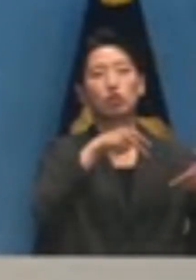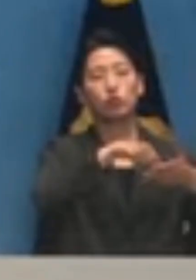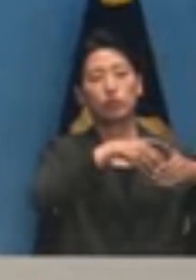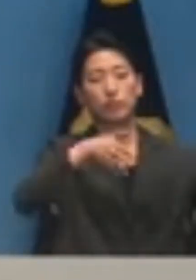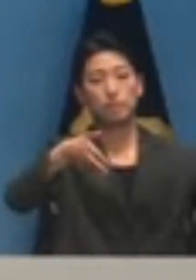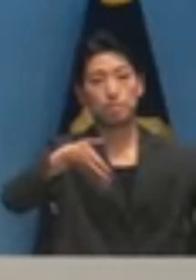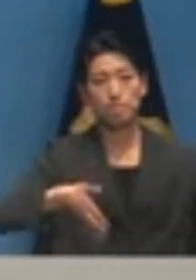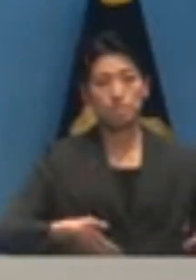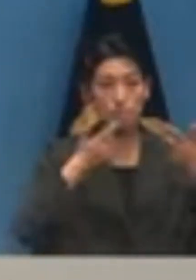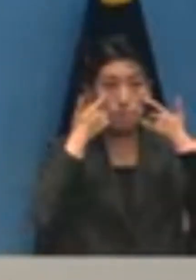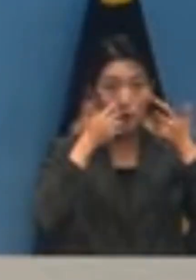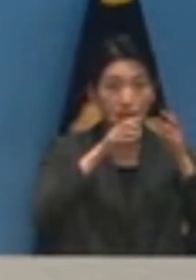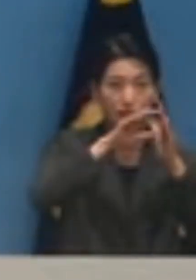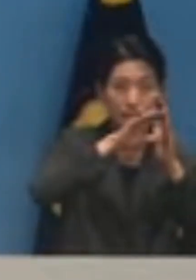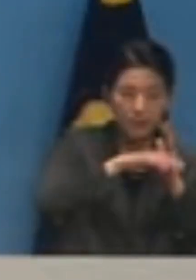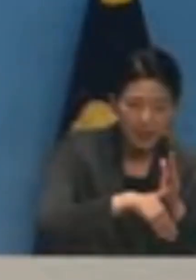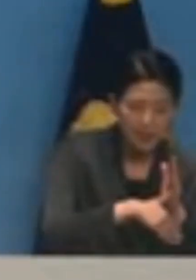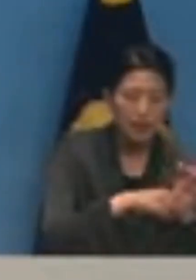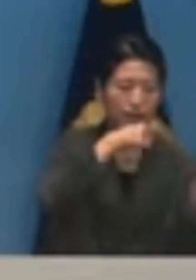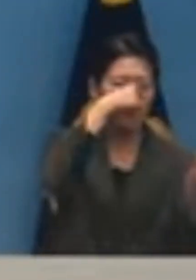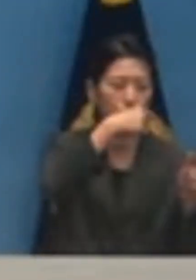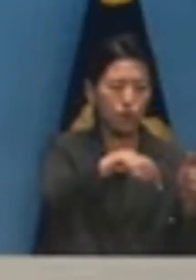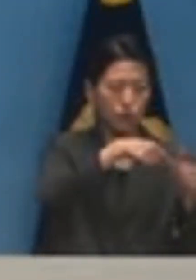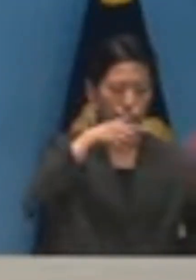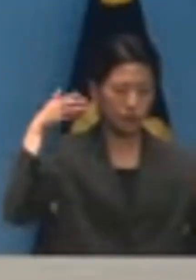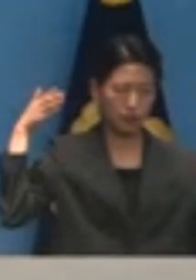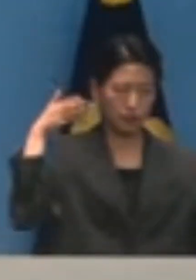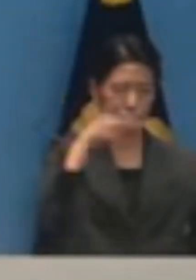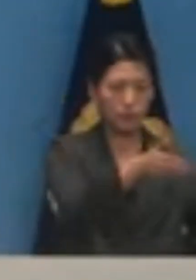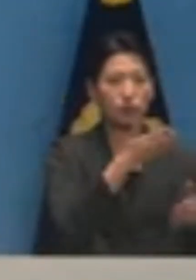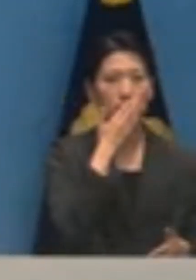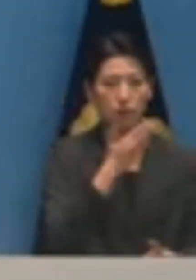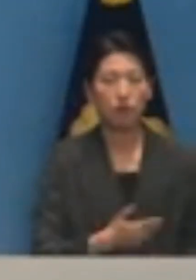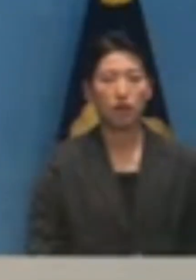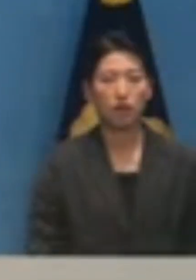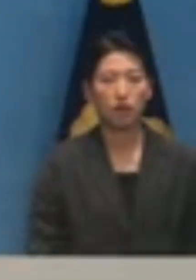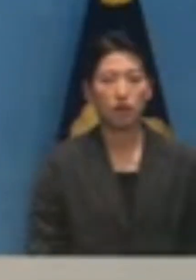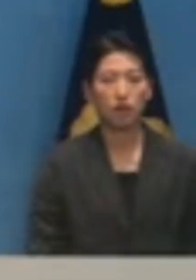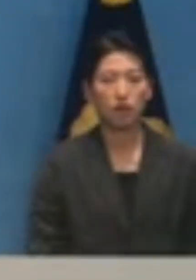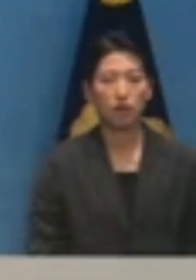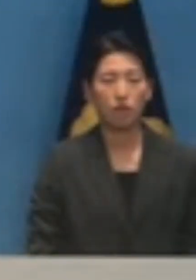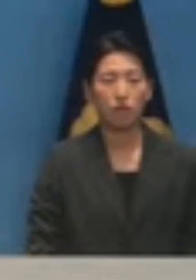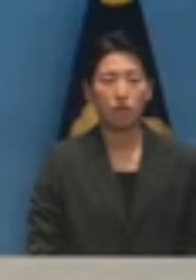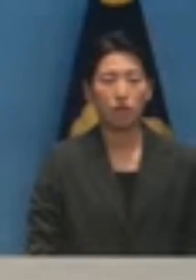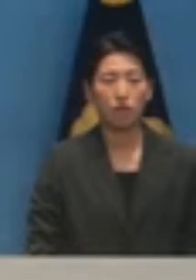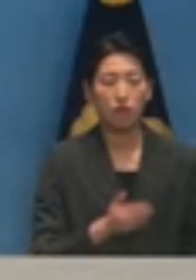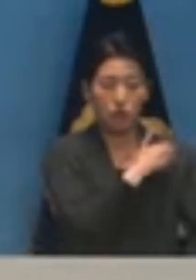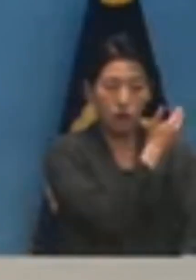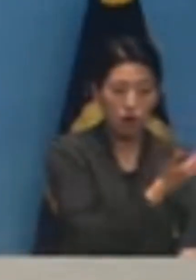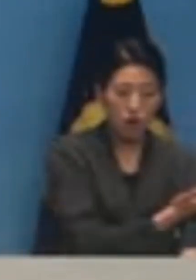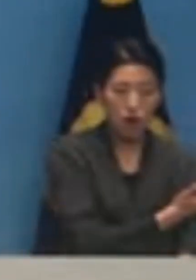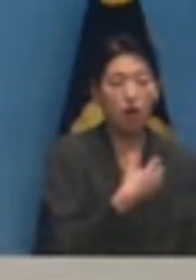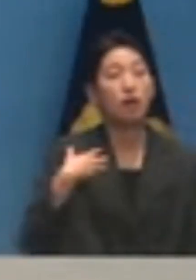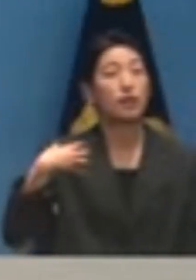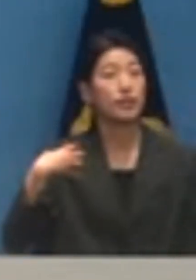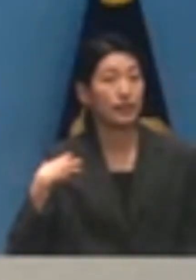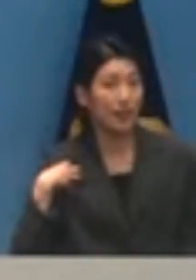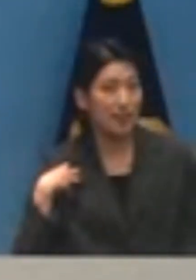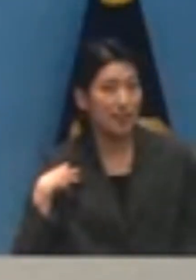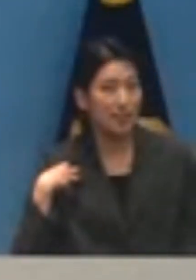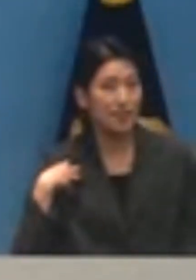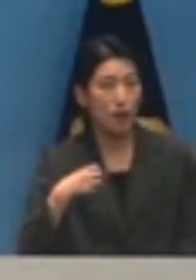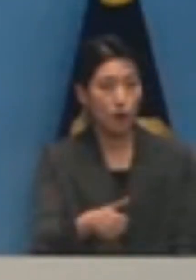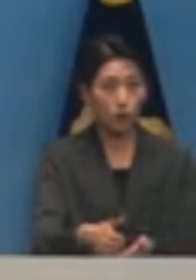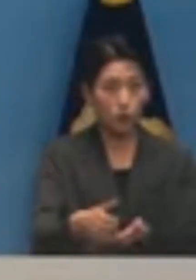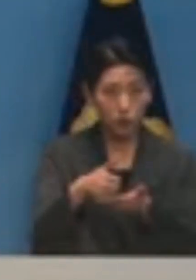비로소 교육 본연의 목적이 준수되는 것입니다. 교육 3주체간 권한과 책임이 조화롭고